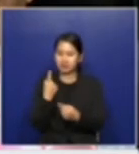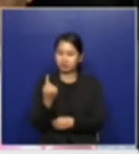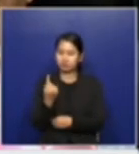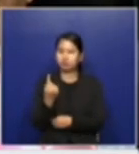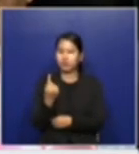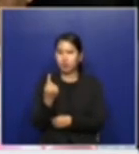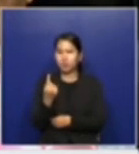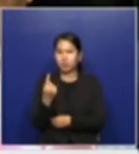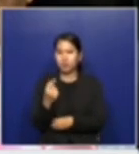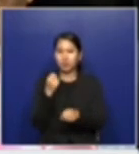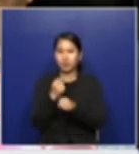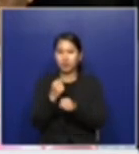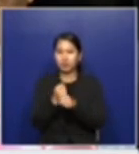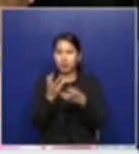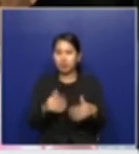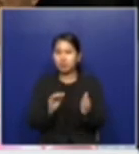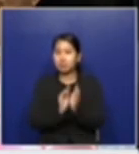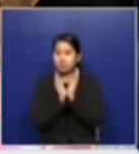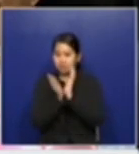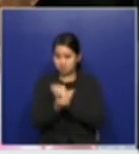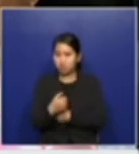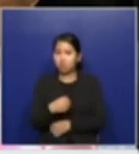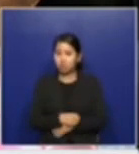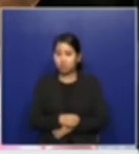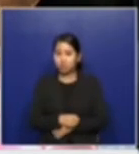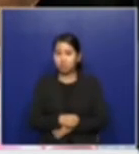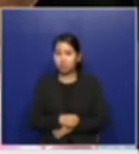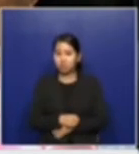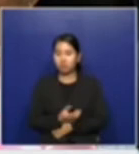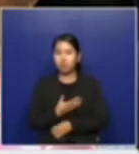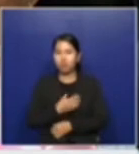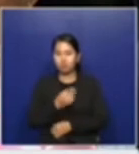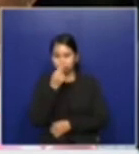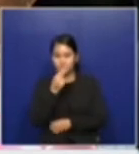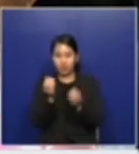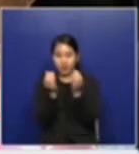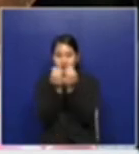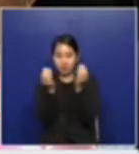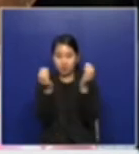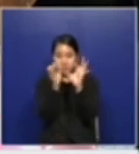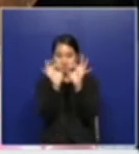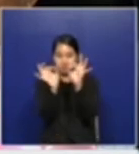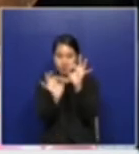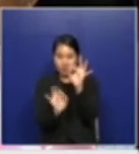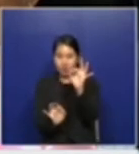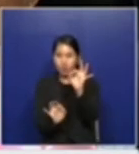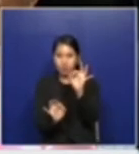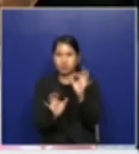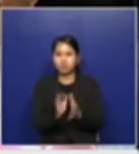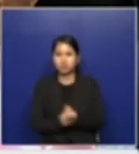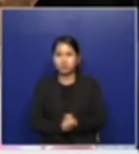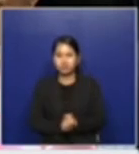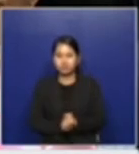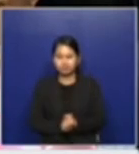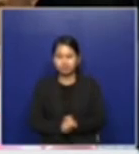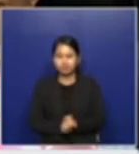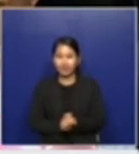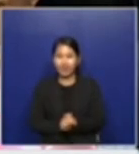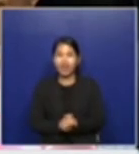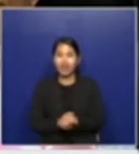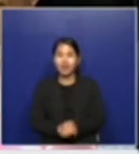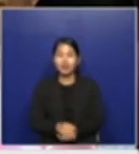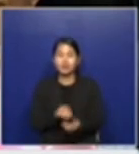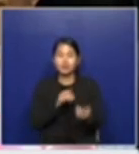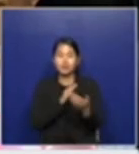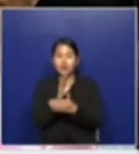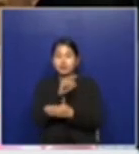ถามมันเกิดเป็นการปฏิรูปประเทศเหรอฮะผมดูรัฐธรรมนูญที่เขาเขียนมาเนี่ยหมวด16นะครับวาง